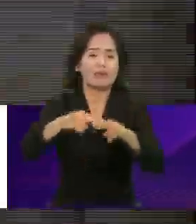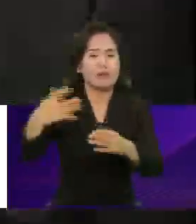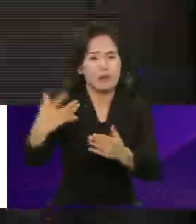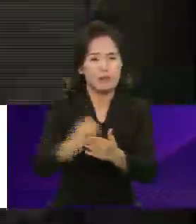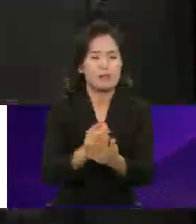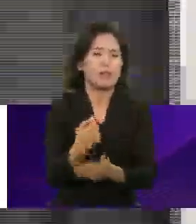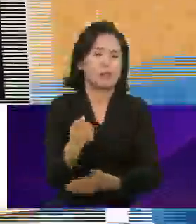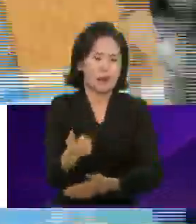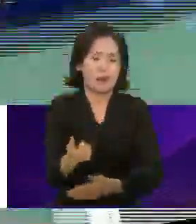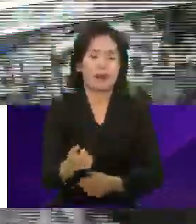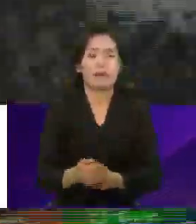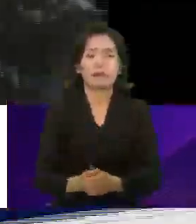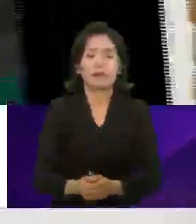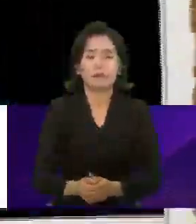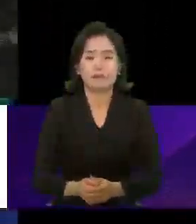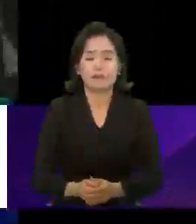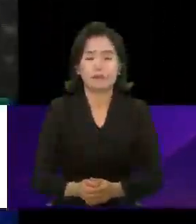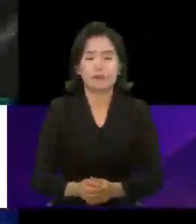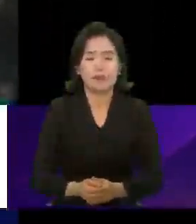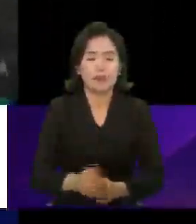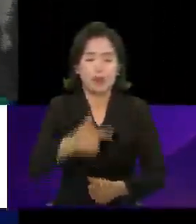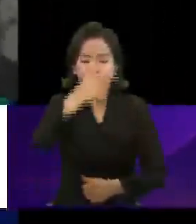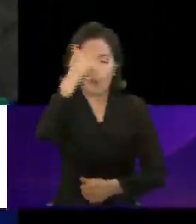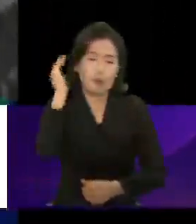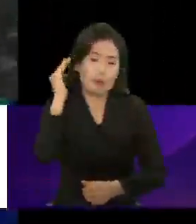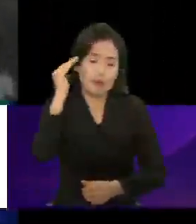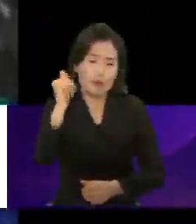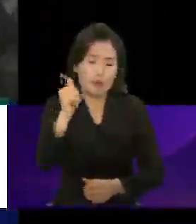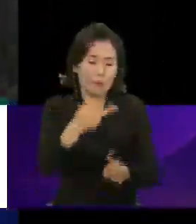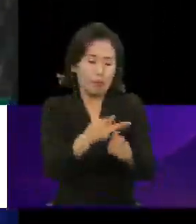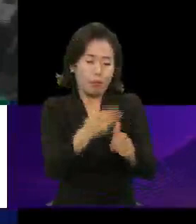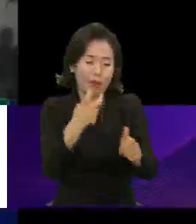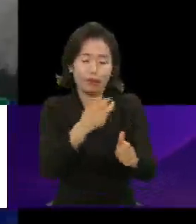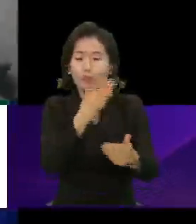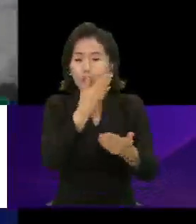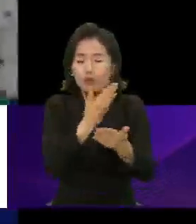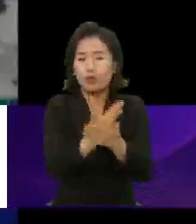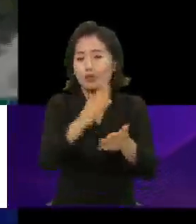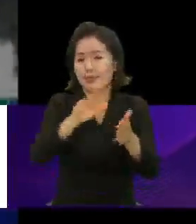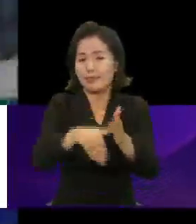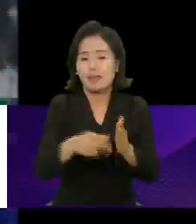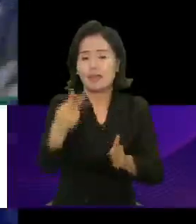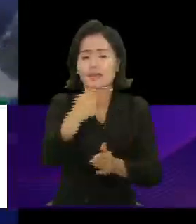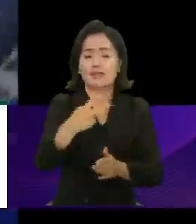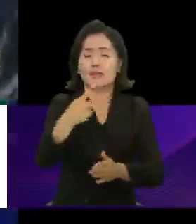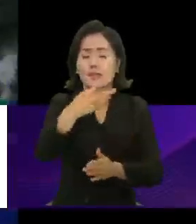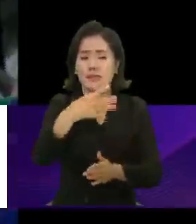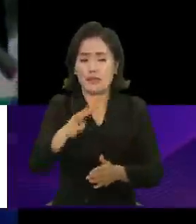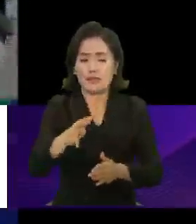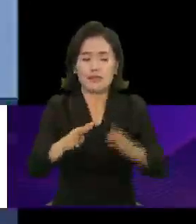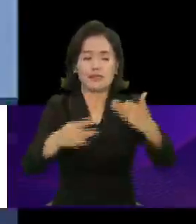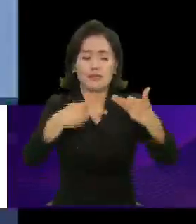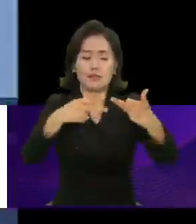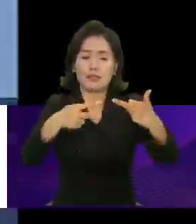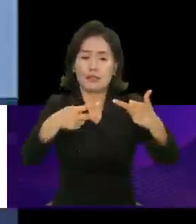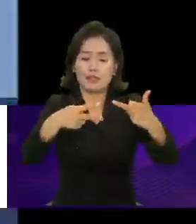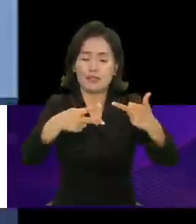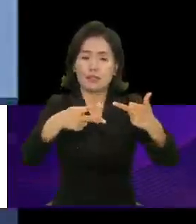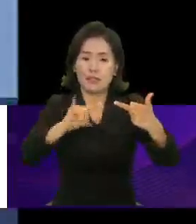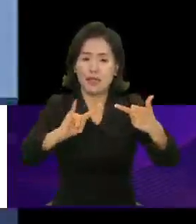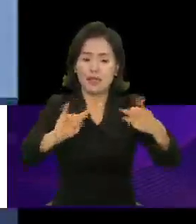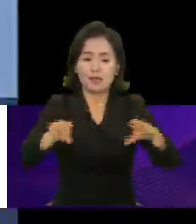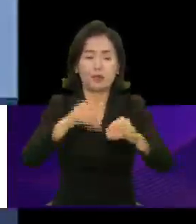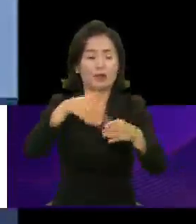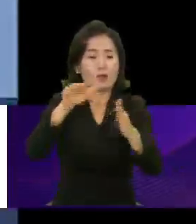데 그쳤습니다. 노무현 대통령 탄핵이 핵심 의제였던 2004년 17대 총선에선